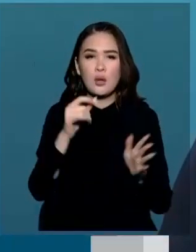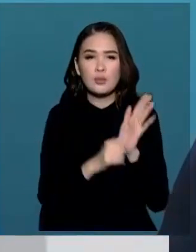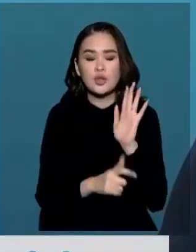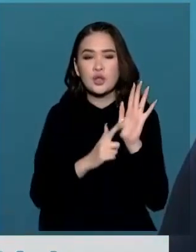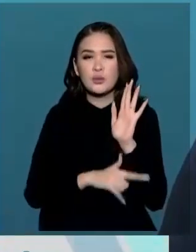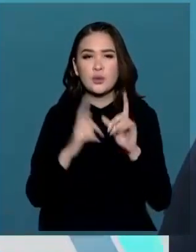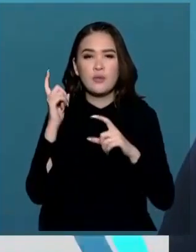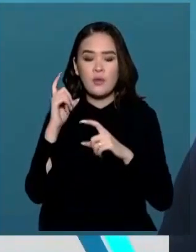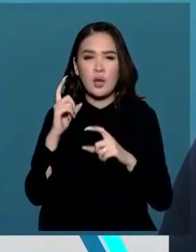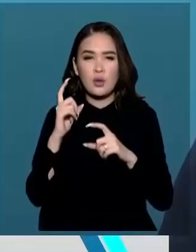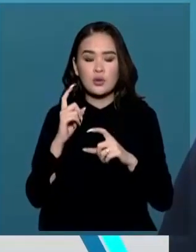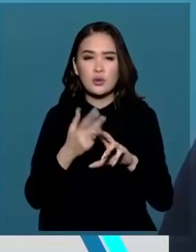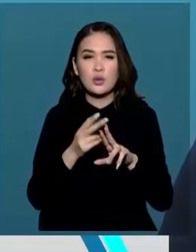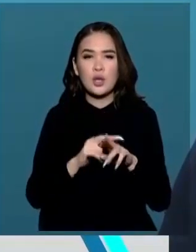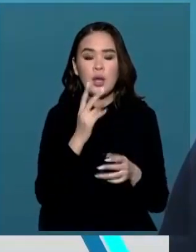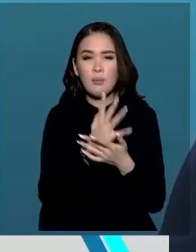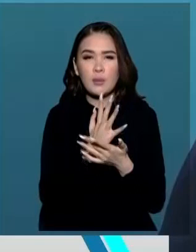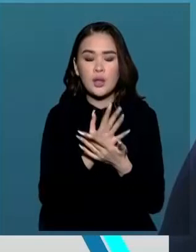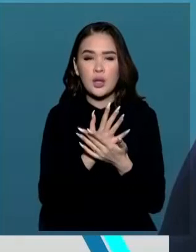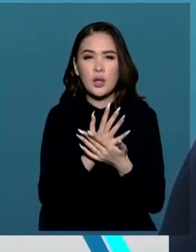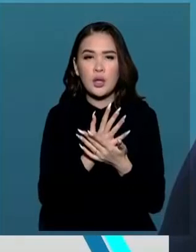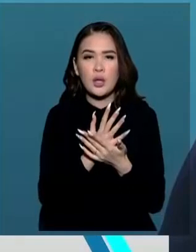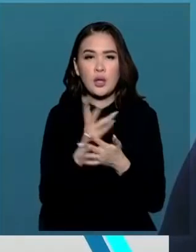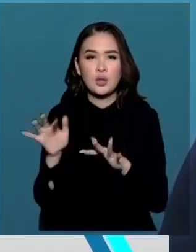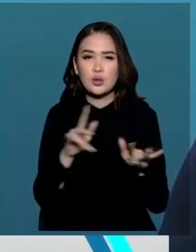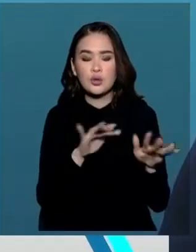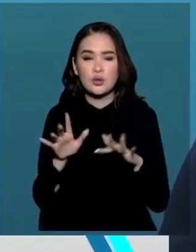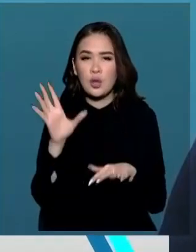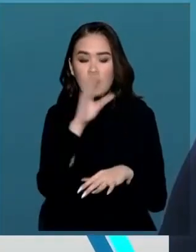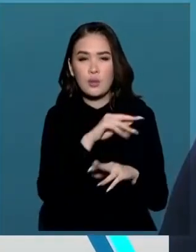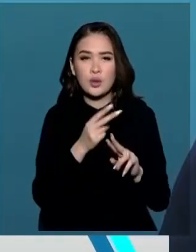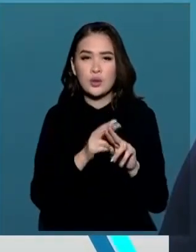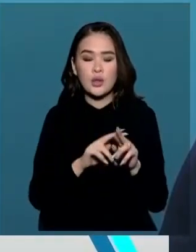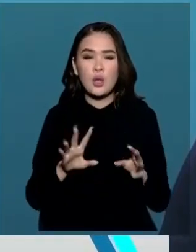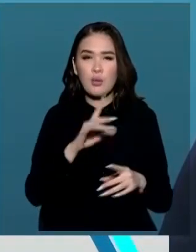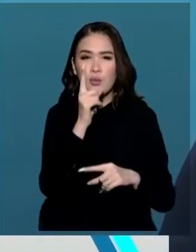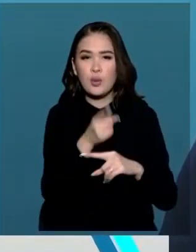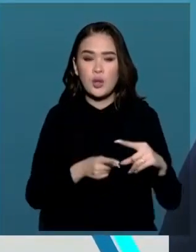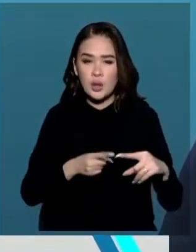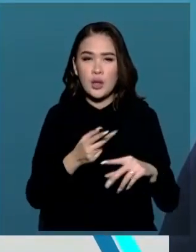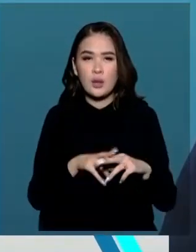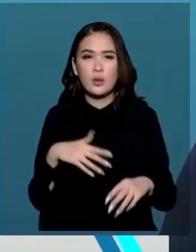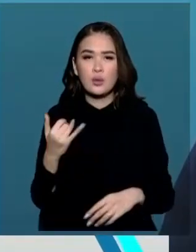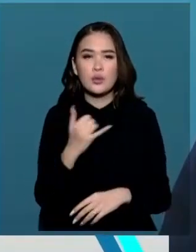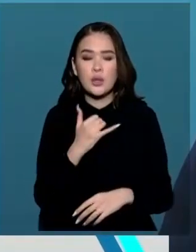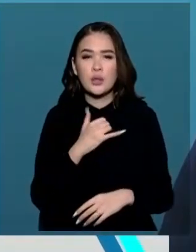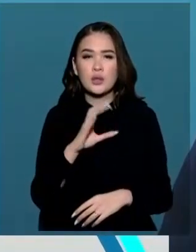вагон. Бірнеше бағытта бойынша жүзеге асырылады. Негізгі бөлігі мынау біздің